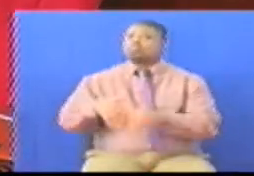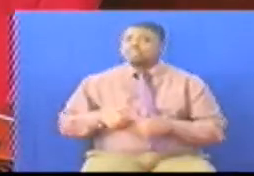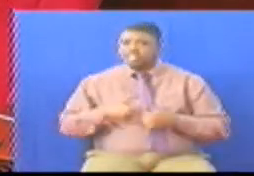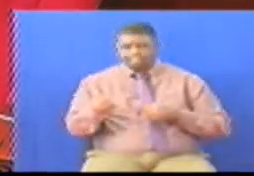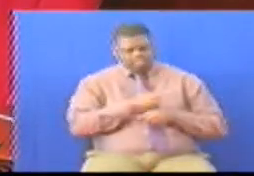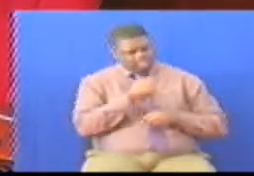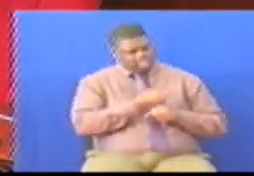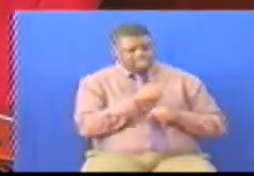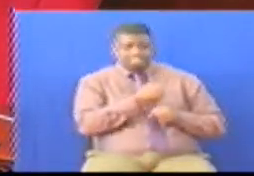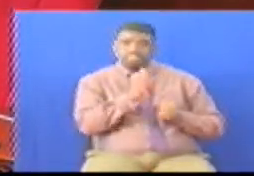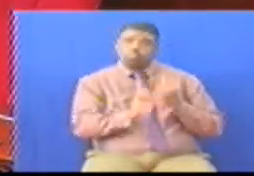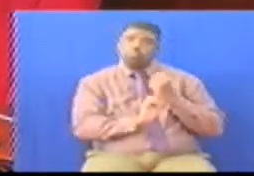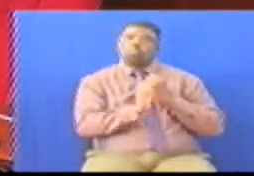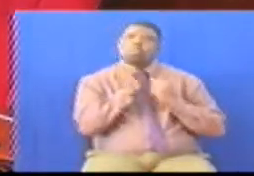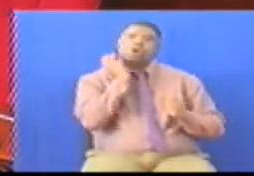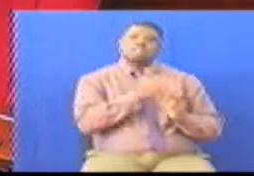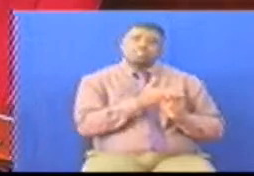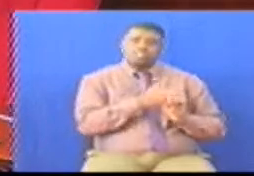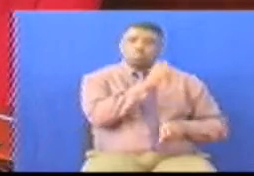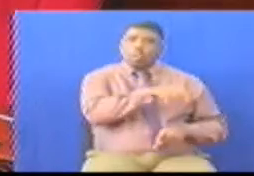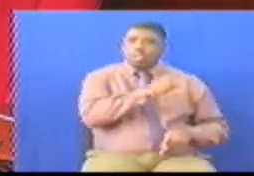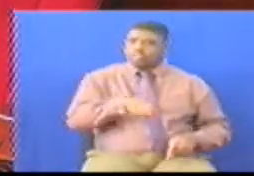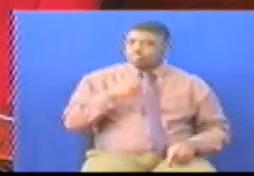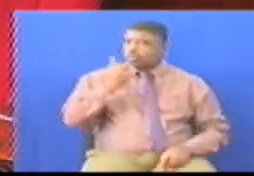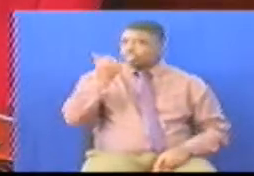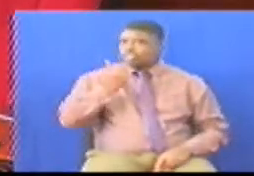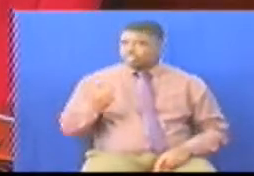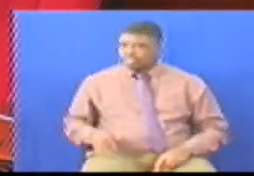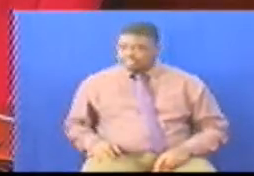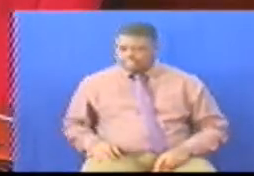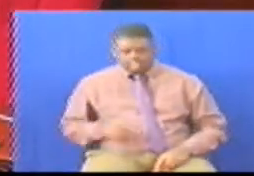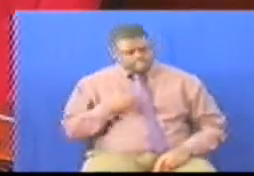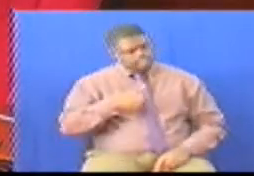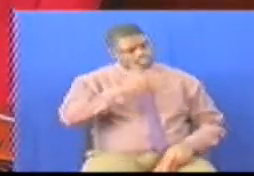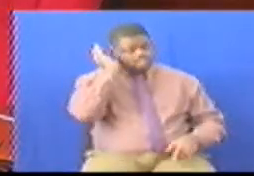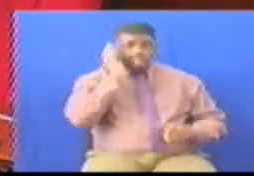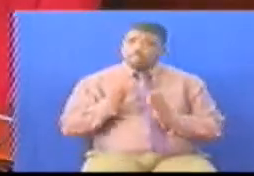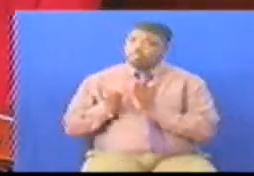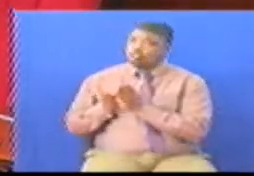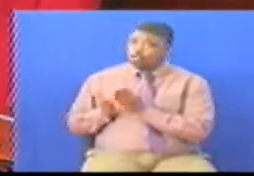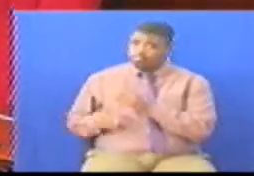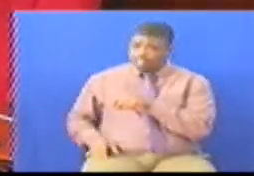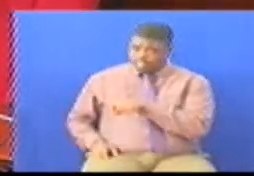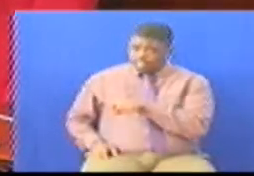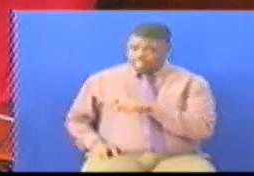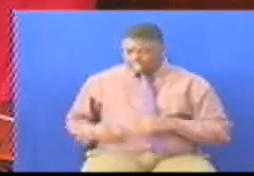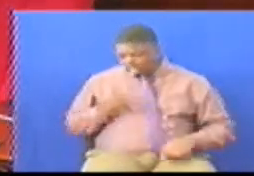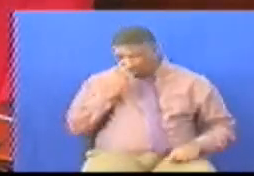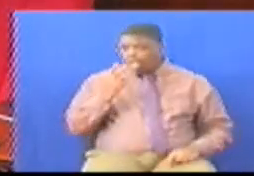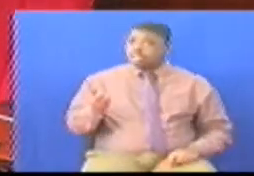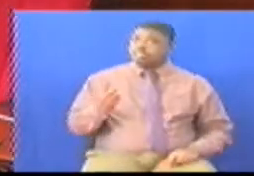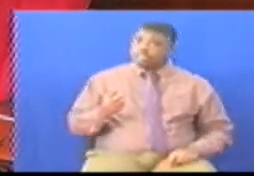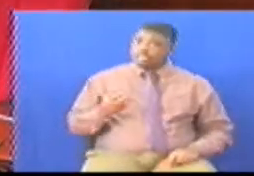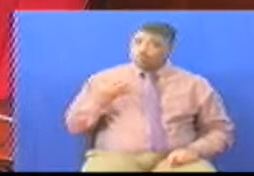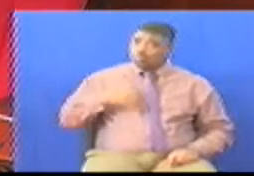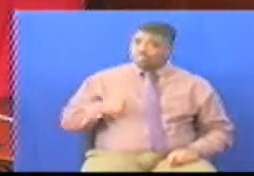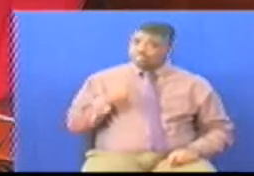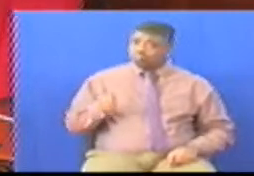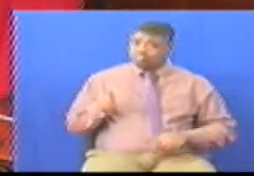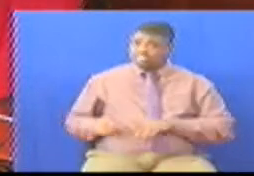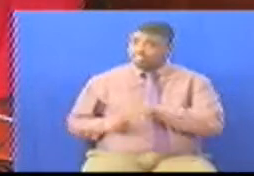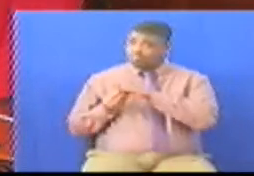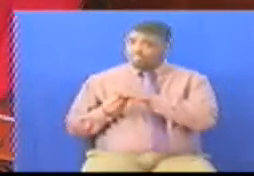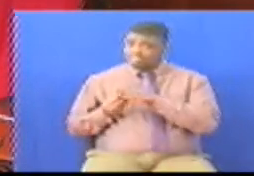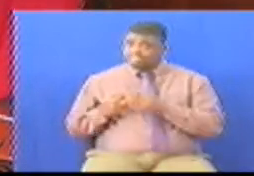kazi kwa ajili ya wananchi wa Tanzania. Niombe serikali katika eneo hili waangalie waziri mwenye dhamana ya